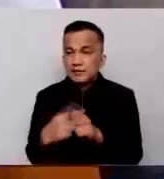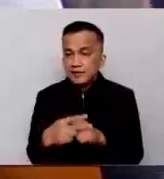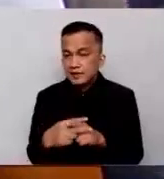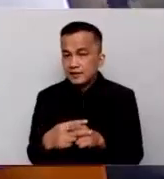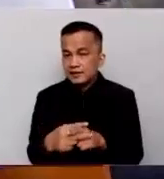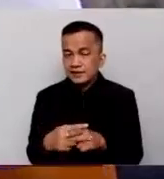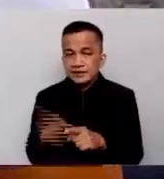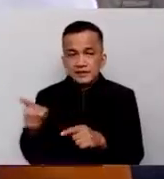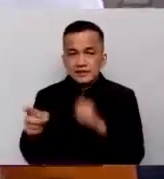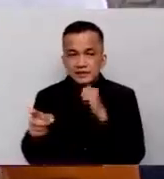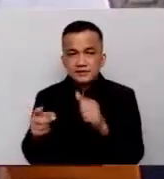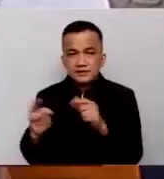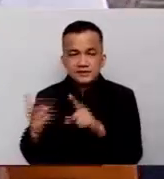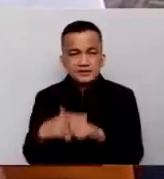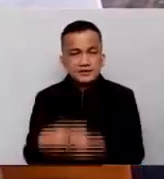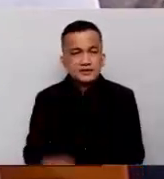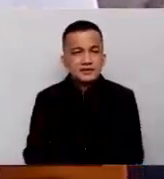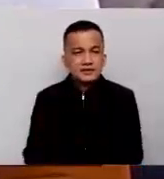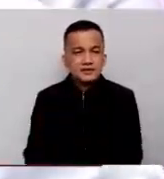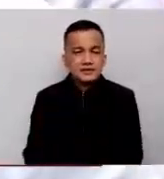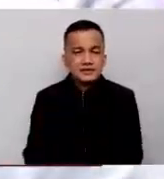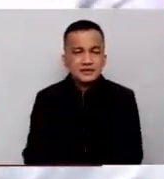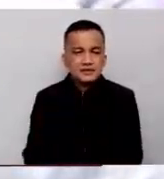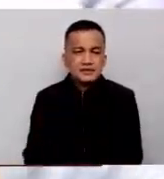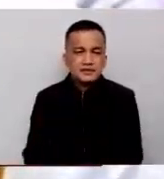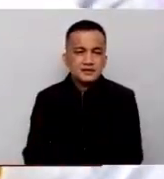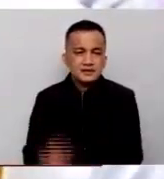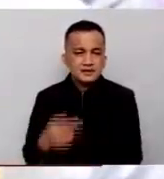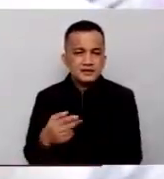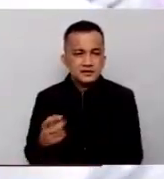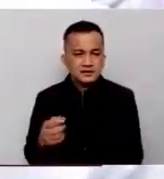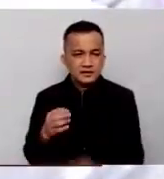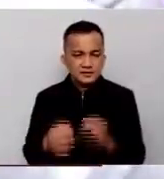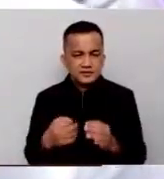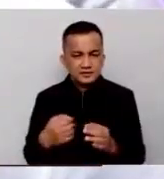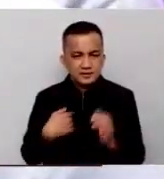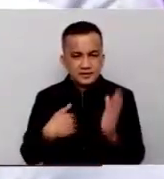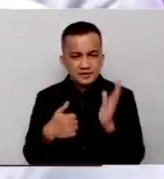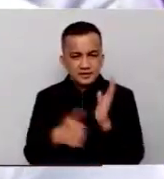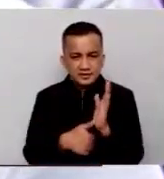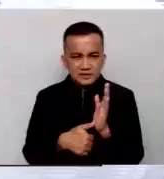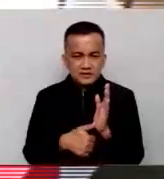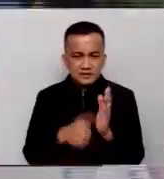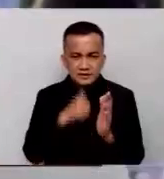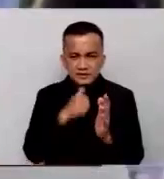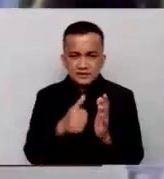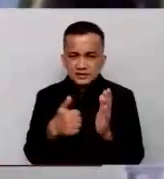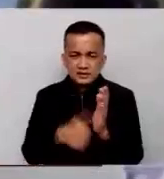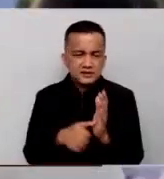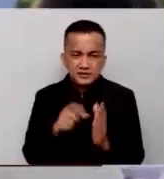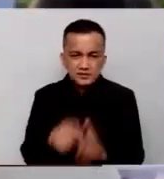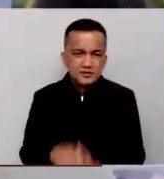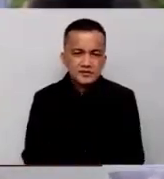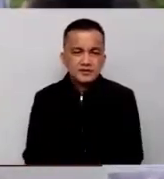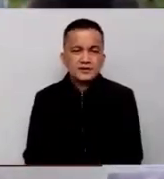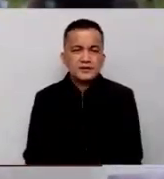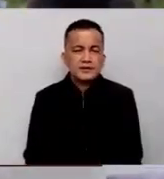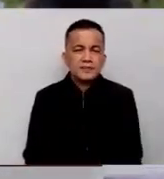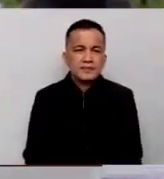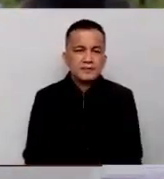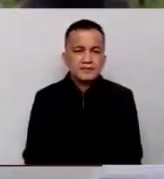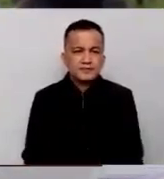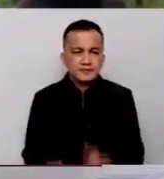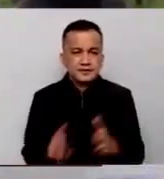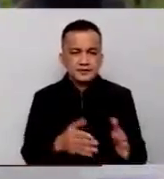nag-a-apply eh. Ayaw niya. Oh. So kung ako botante, hindi kita iboboto. Ang isa pang